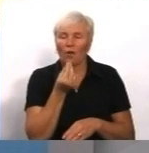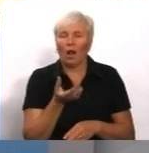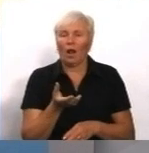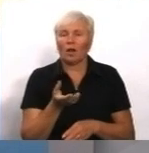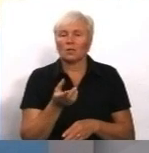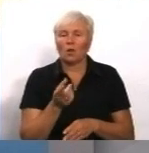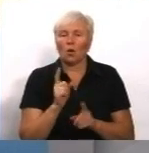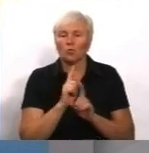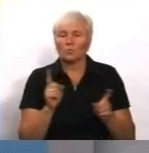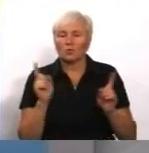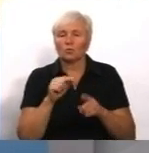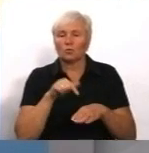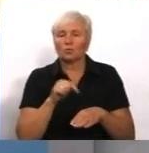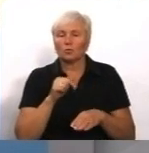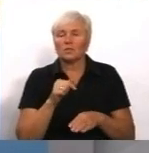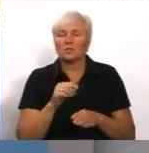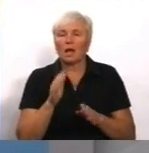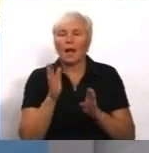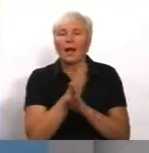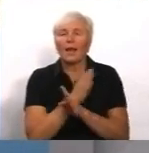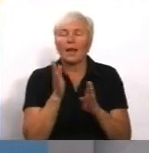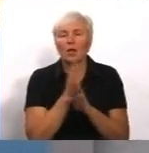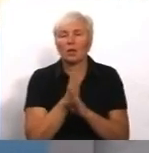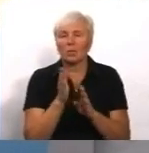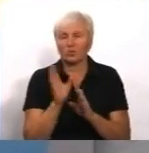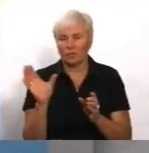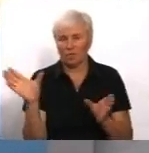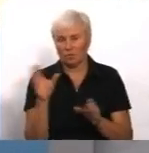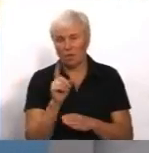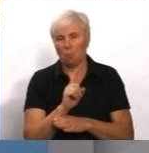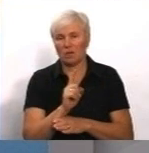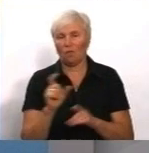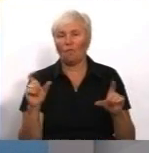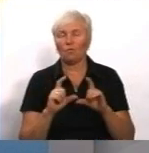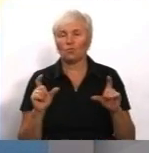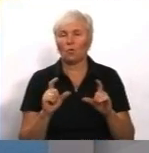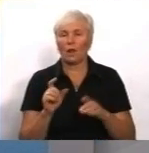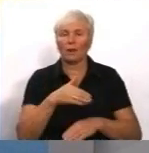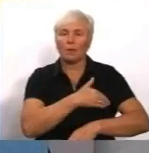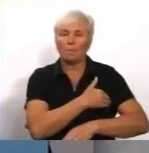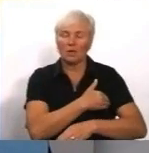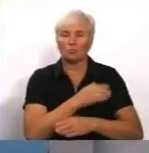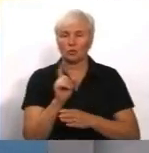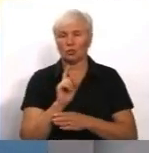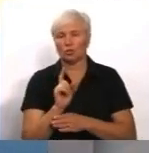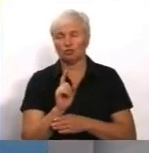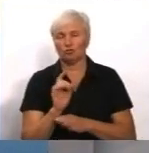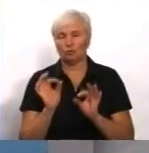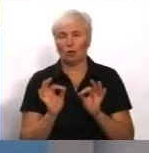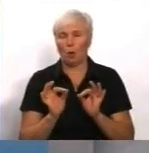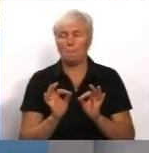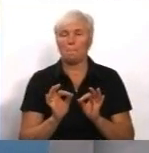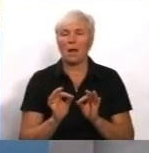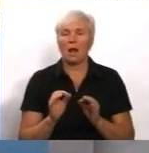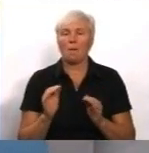що стосується мікроклімату і всіх параметрів у школах, температурних режимів і все інше. Мало того, ми в